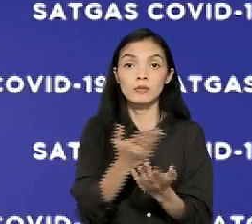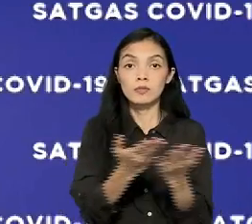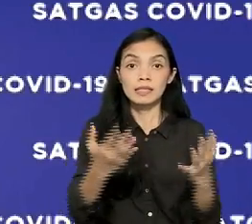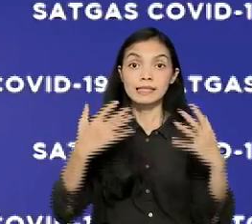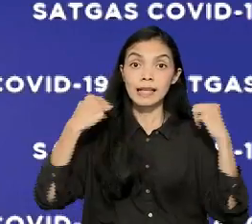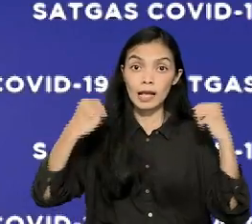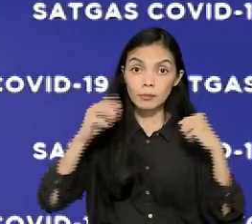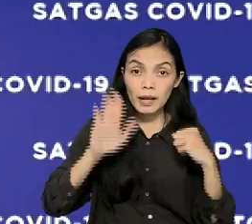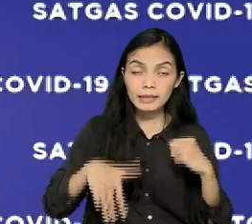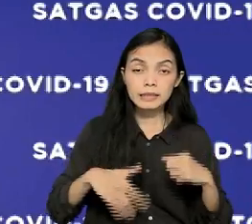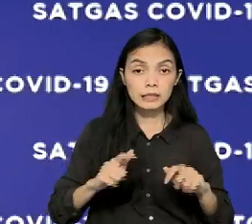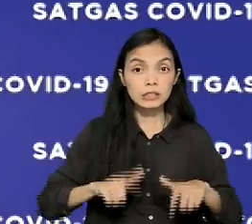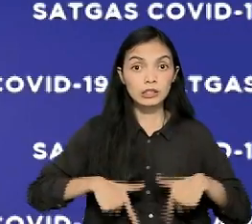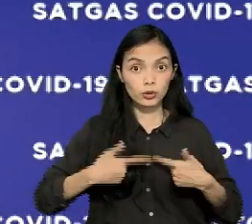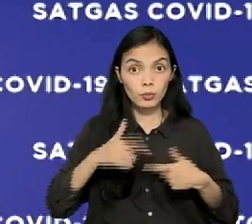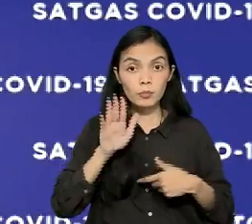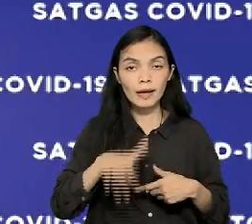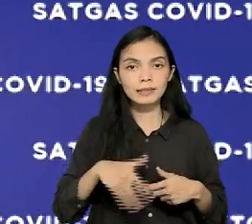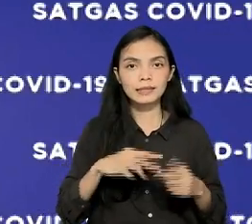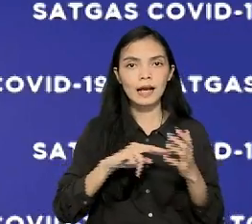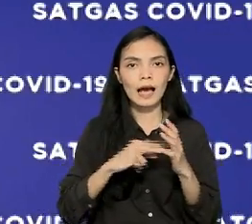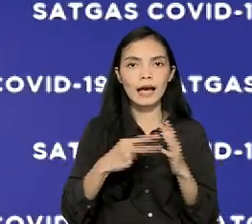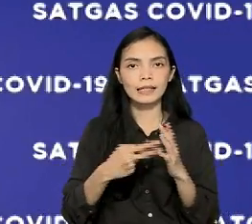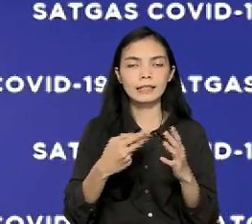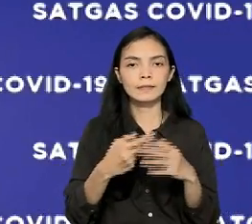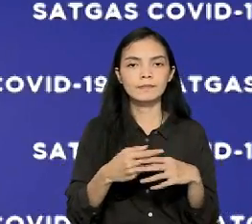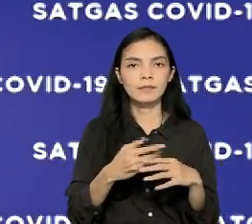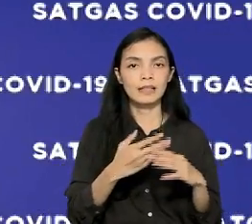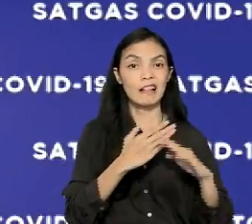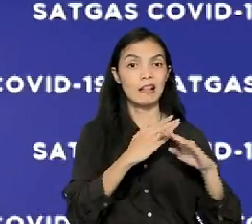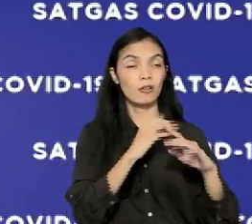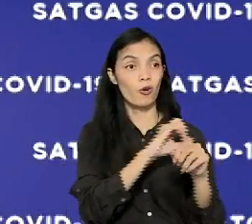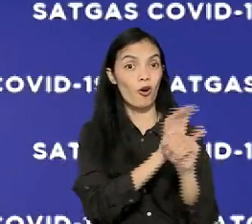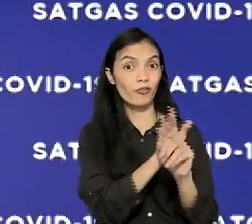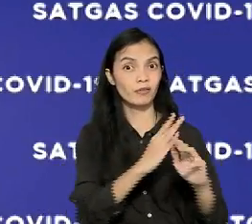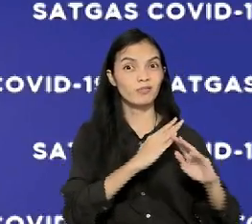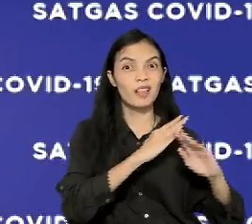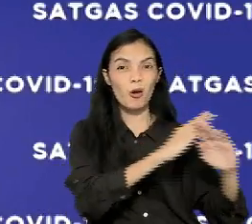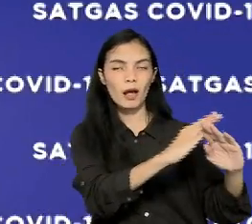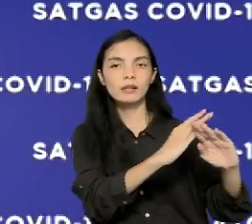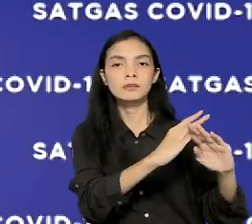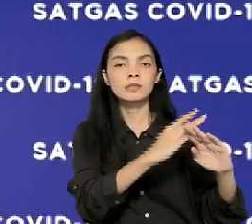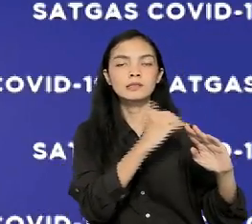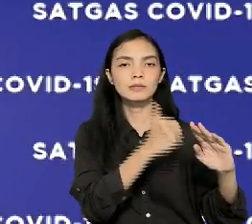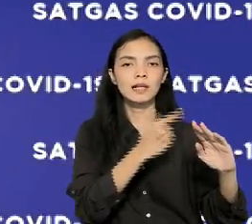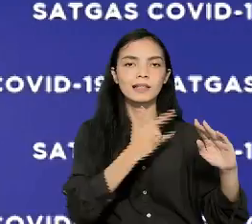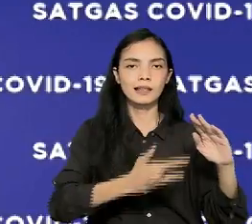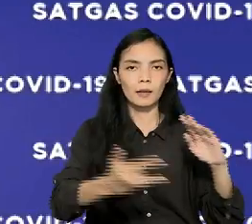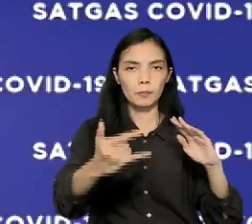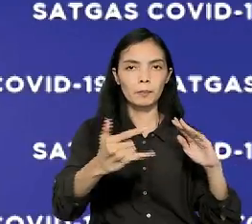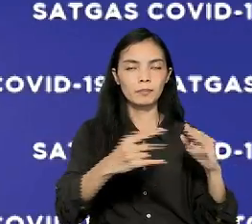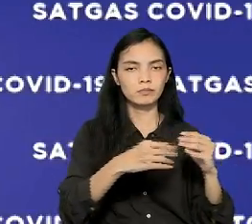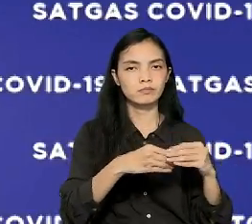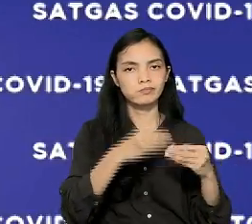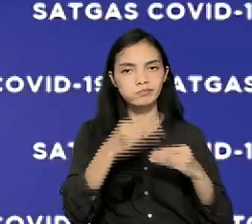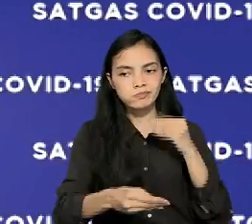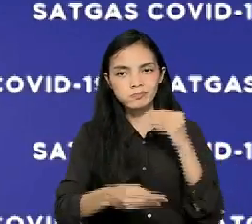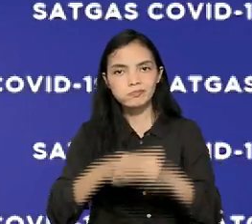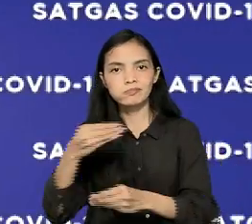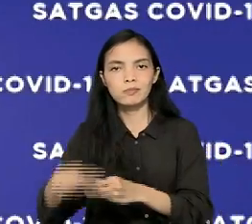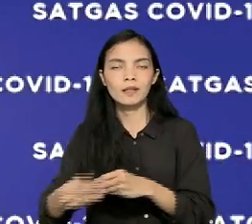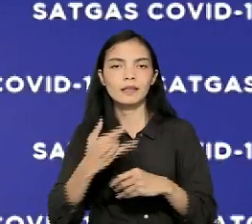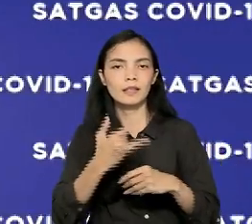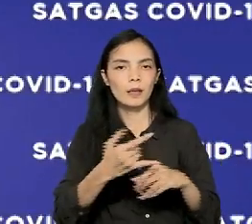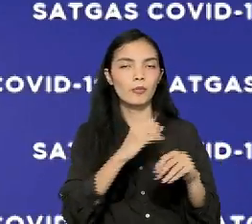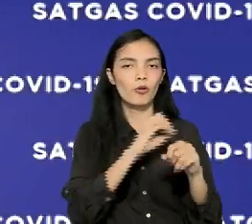sehat dan bertahan dapat melanjutkan estafet perlawanan kepada COVID-19. Namun, perlu